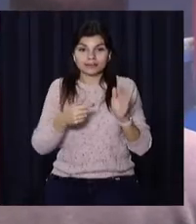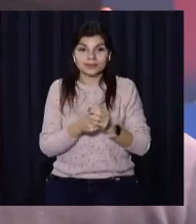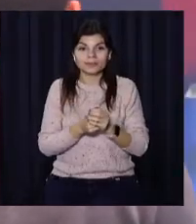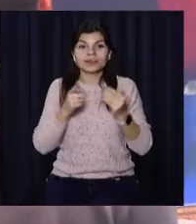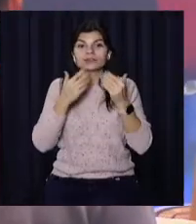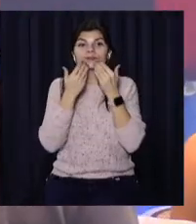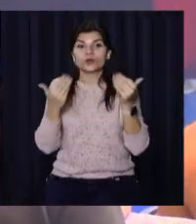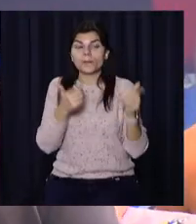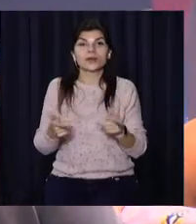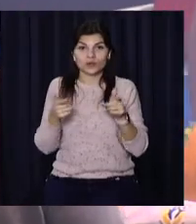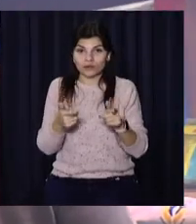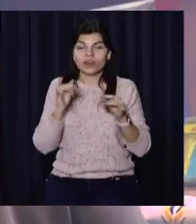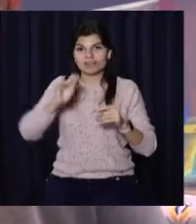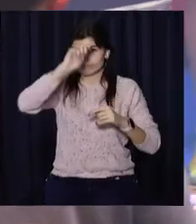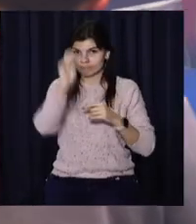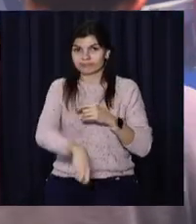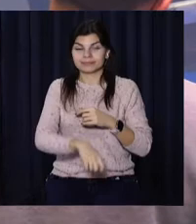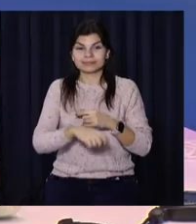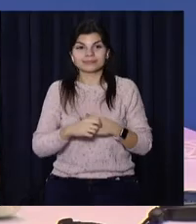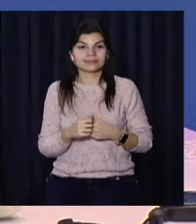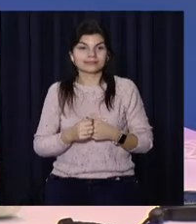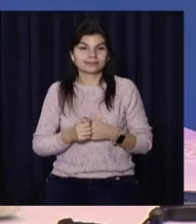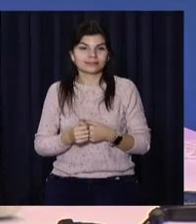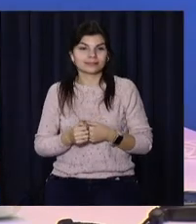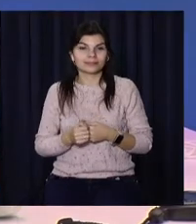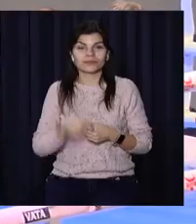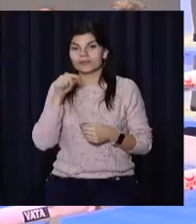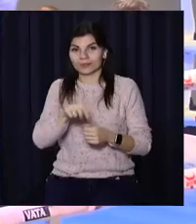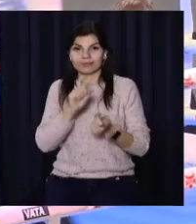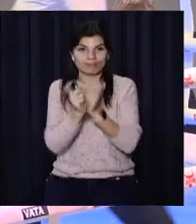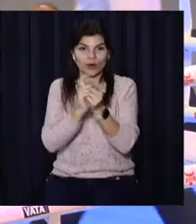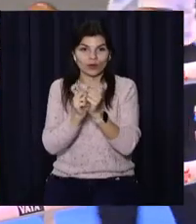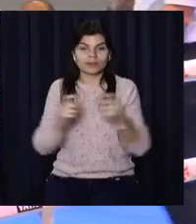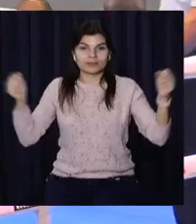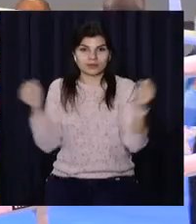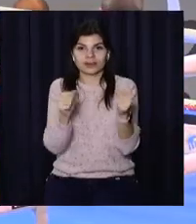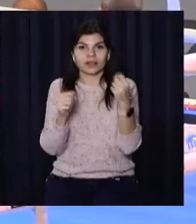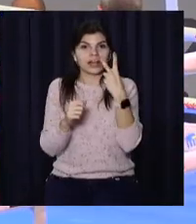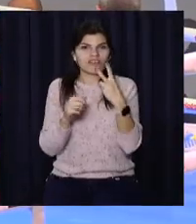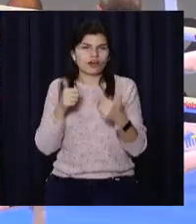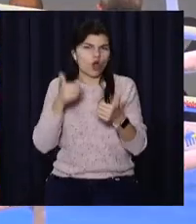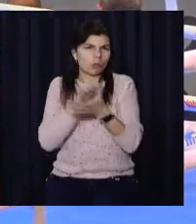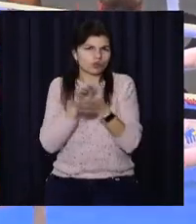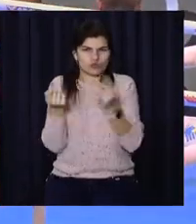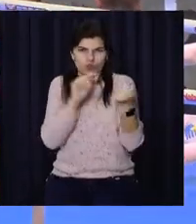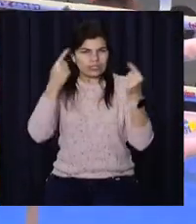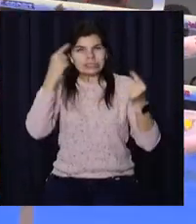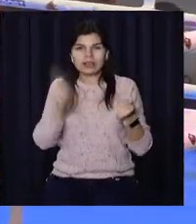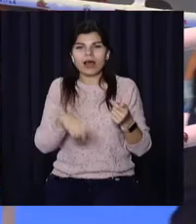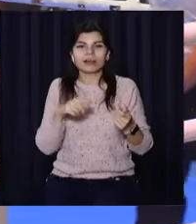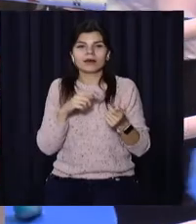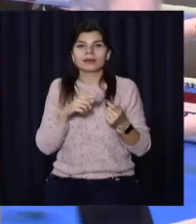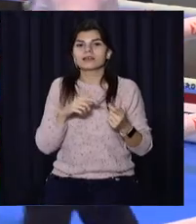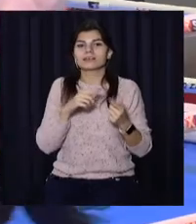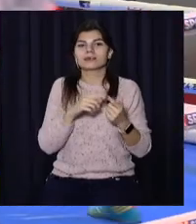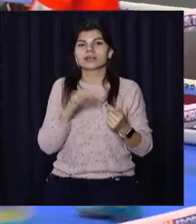кілограмів. Останнє приготування і бій стартує. У цьому протистоянні зійшлися добре знайомі один